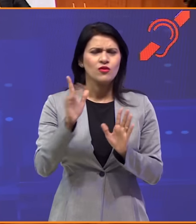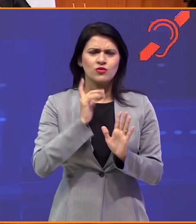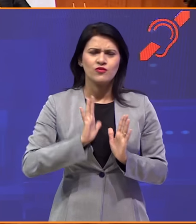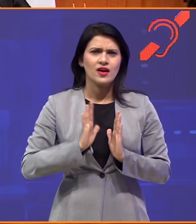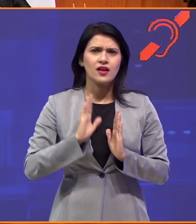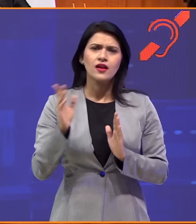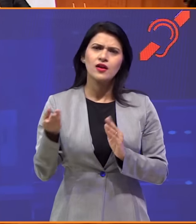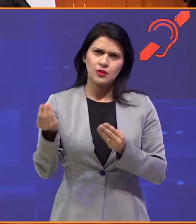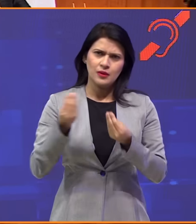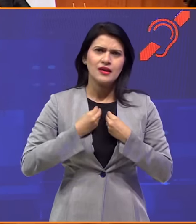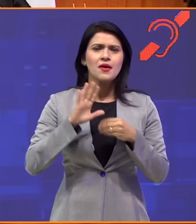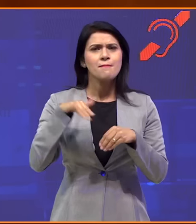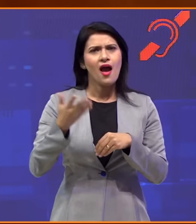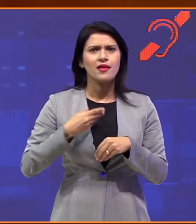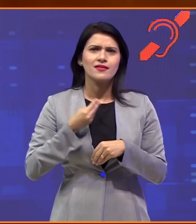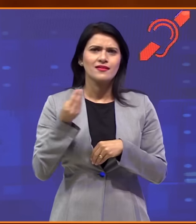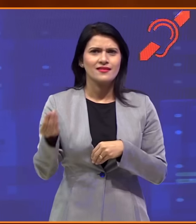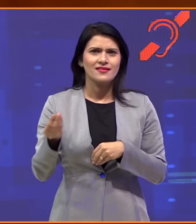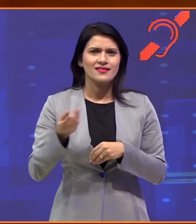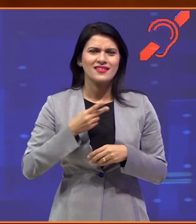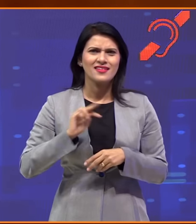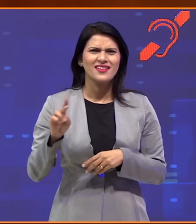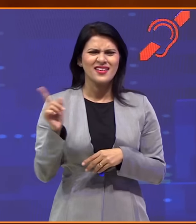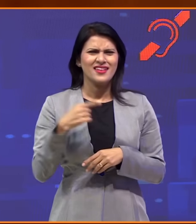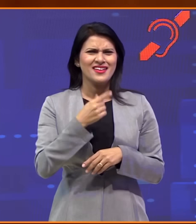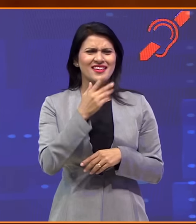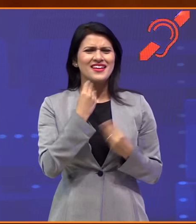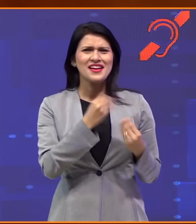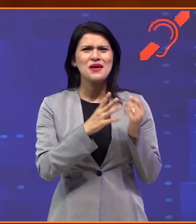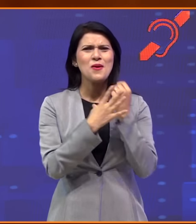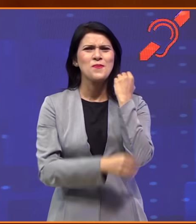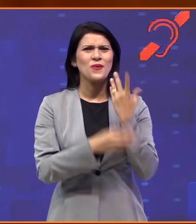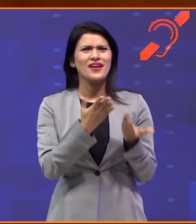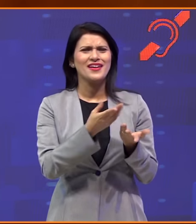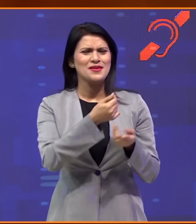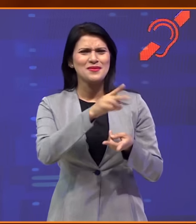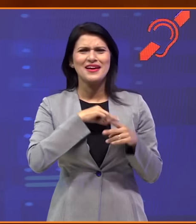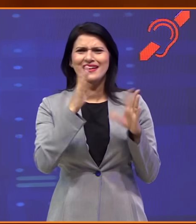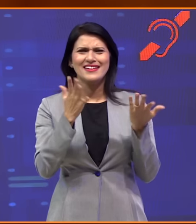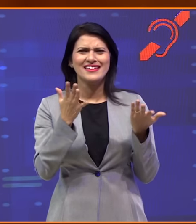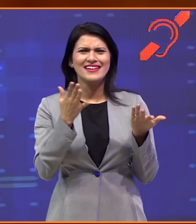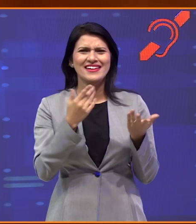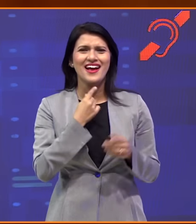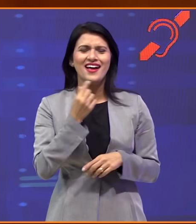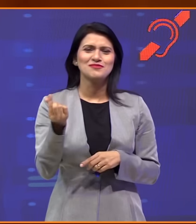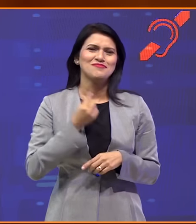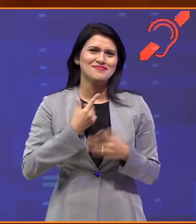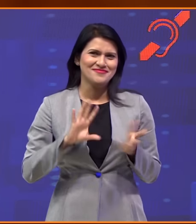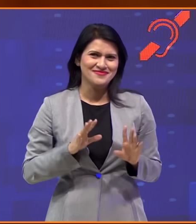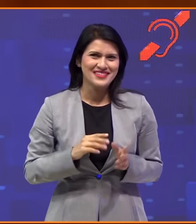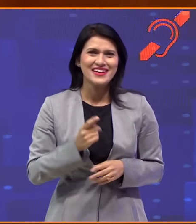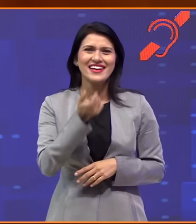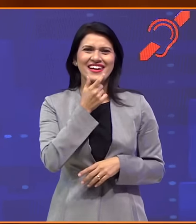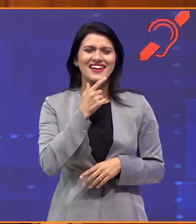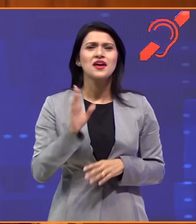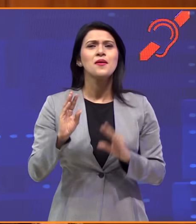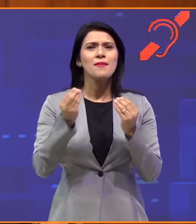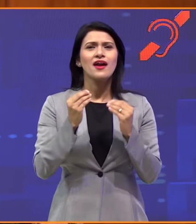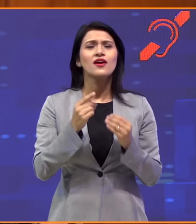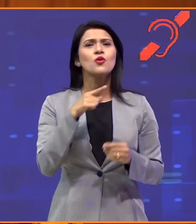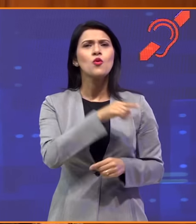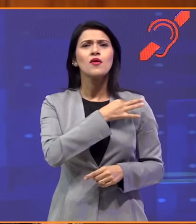दूंगा तो मुझे उसने क्या बोला साला भिक मंगा आदमी तुम कब चुकाए चल तुझे तू तू